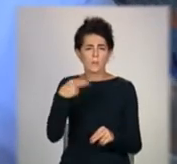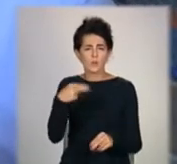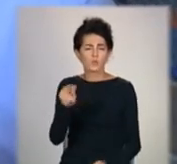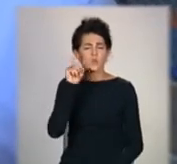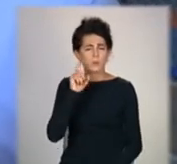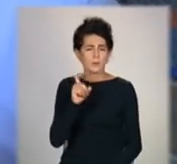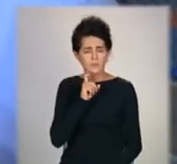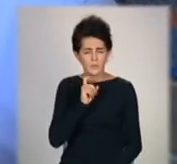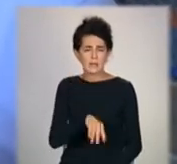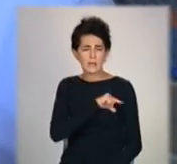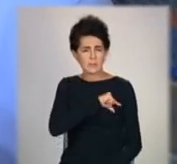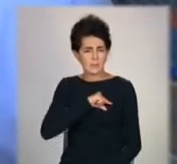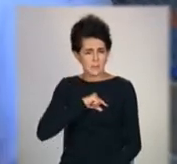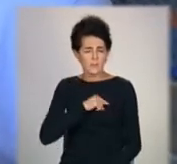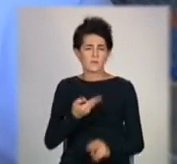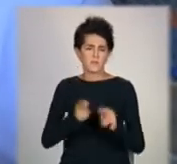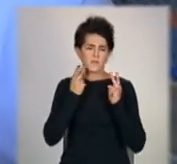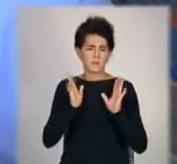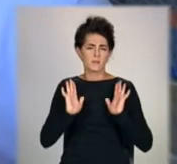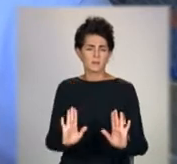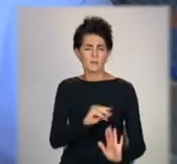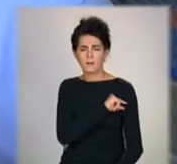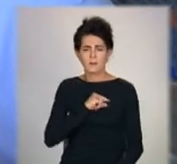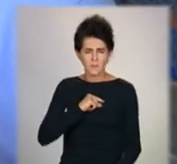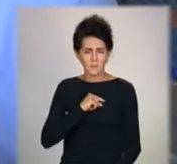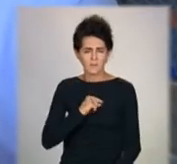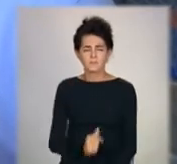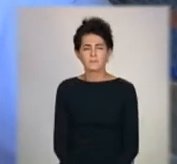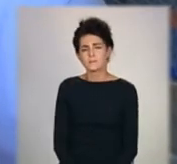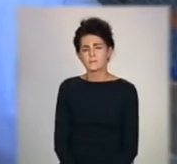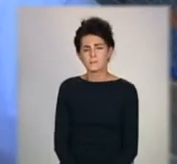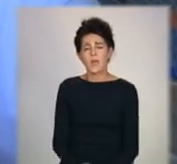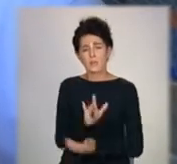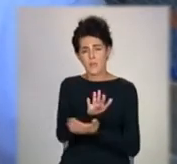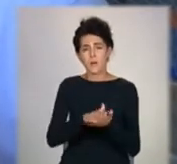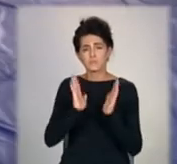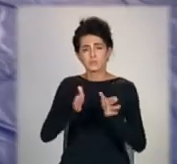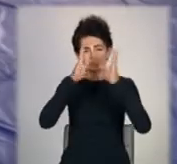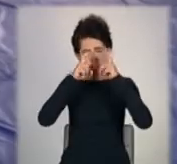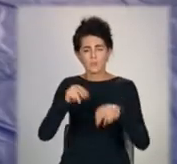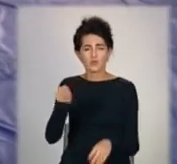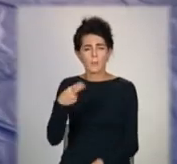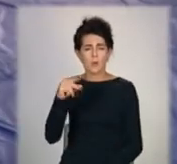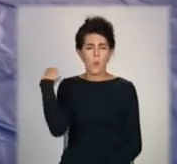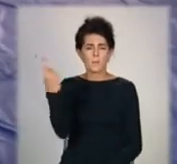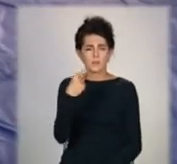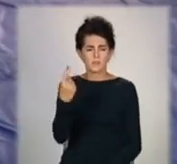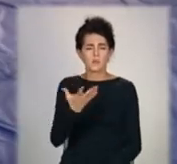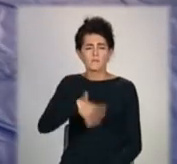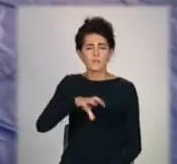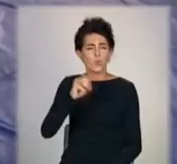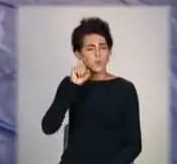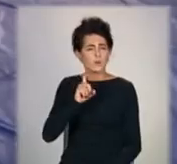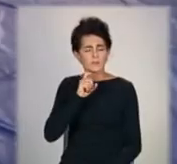України. Лідери, ну, вони завжди лідери. Уже далі будемо розглядати на чемпіонаті області. Всього на всеукраїнському